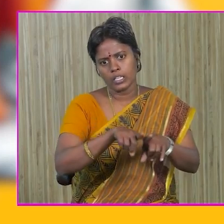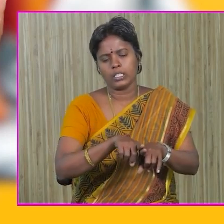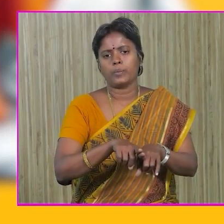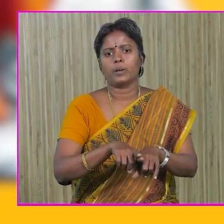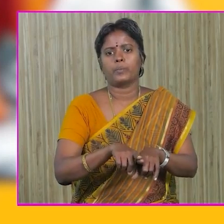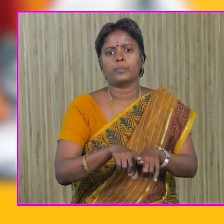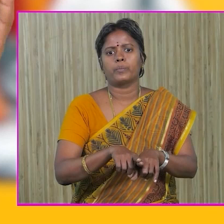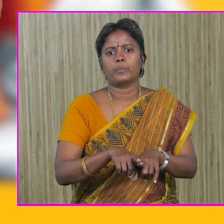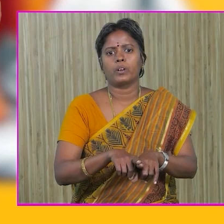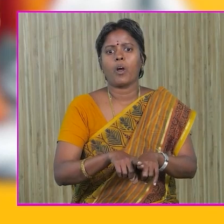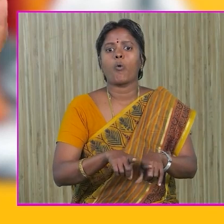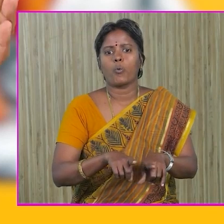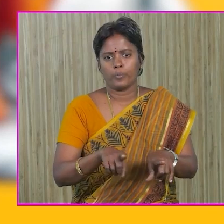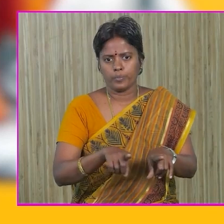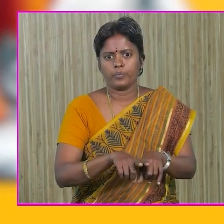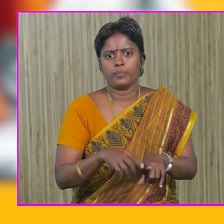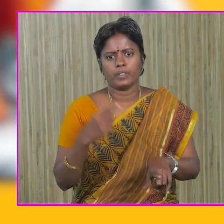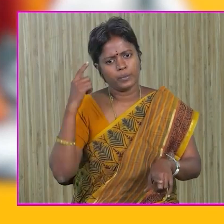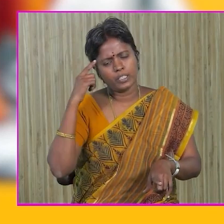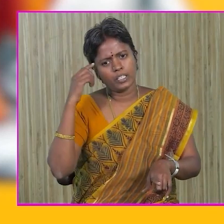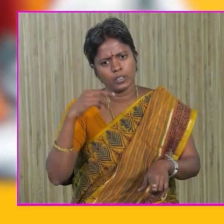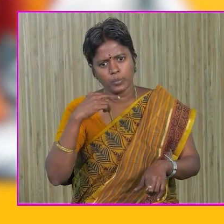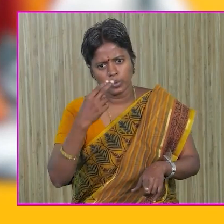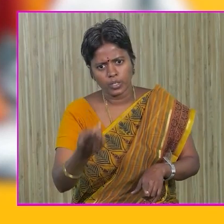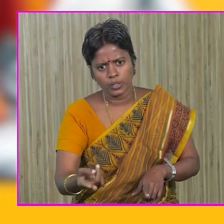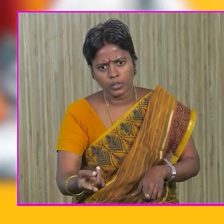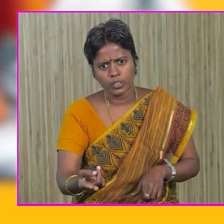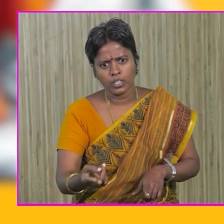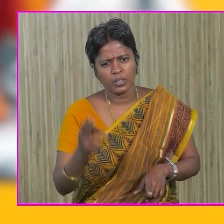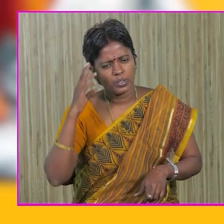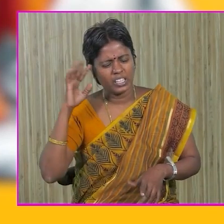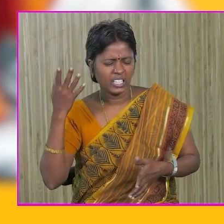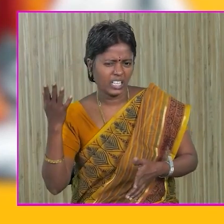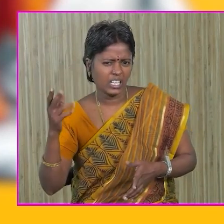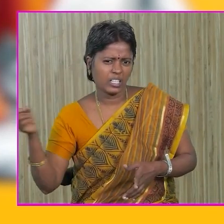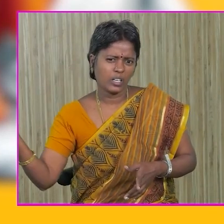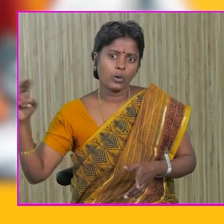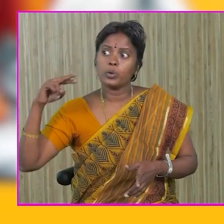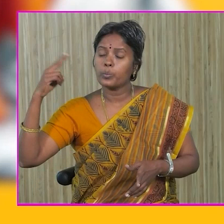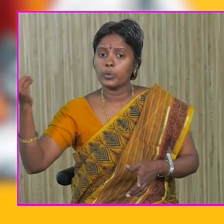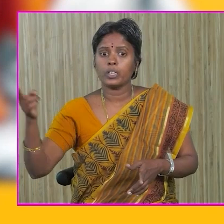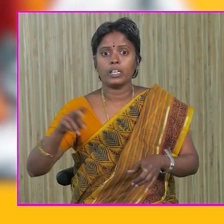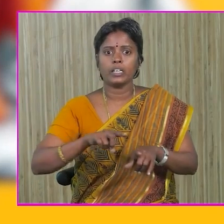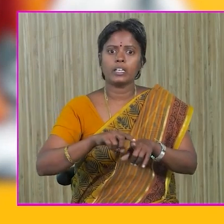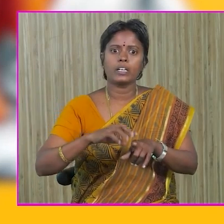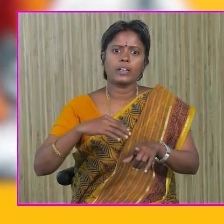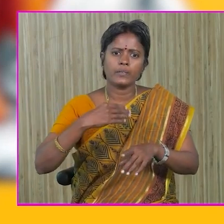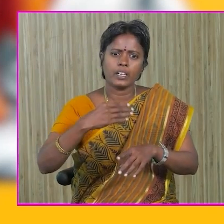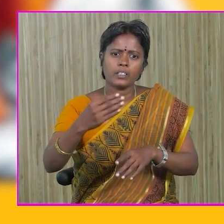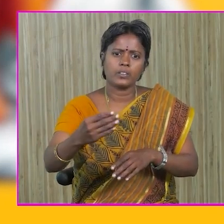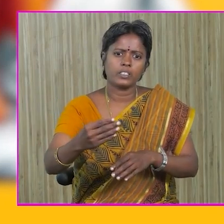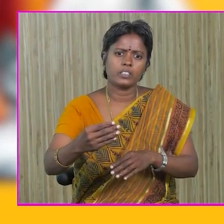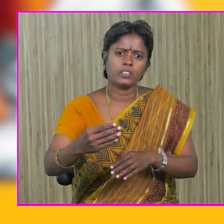நமக்கு தெரிந்த ஒரு பொருளை கூறி அதிலிருந்து ஒரு தெரியாத ஒரு பொருளை விளக்குவது. இடையே பார்த்தீங்கன்னா ஓமை